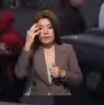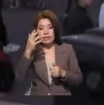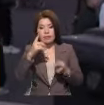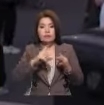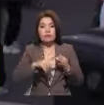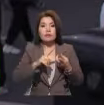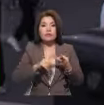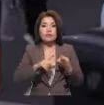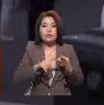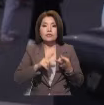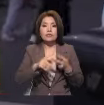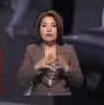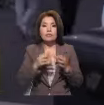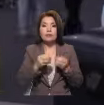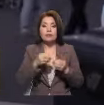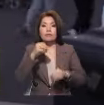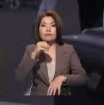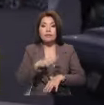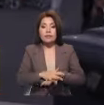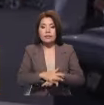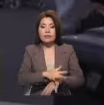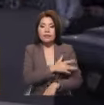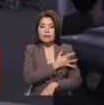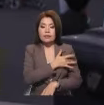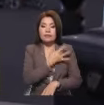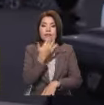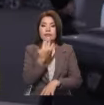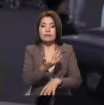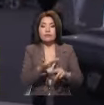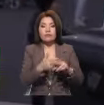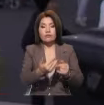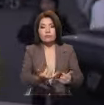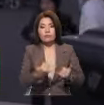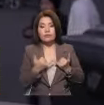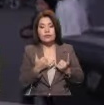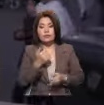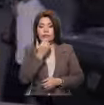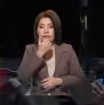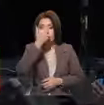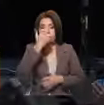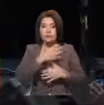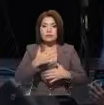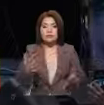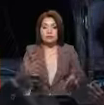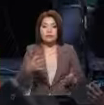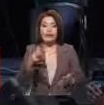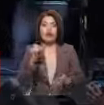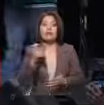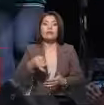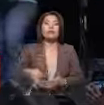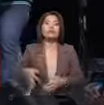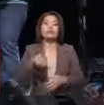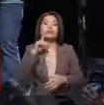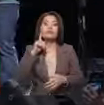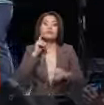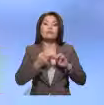осы отбасы банкінің қызметкерлеріне осындай мүмкіндік беріп жатқанына үлкен алғысымды білдіремін. Алатау жастары барлық